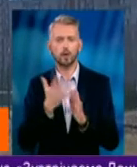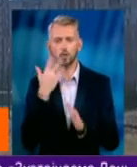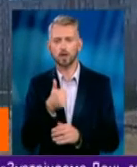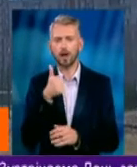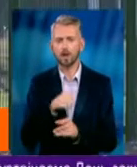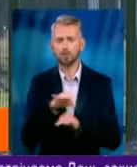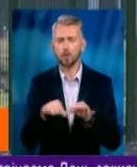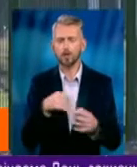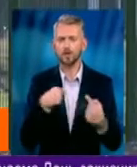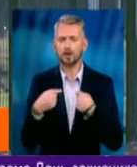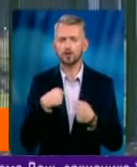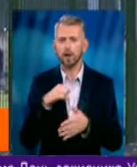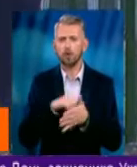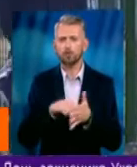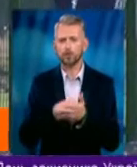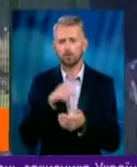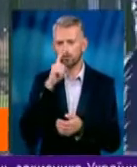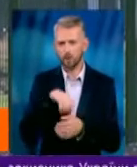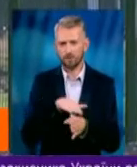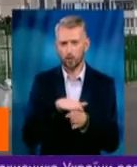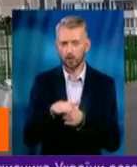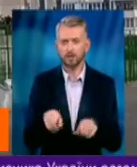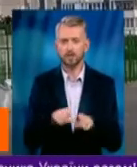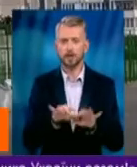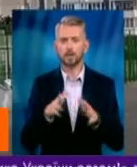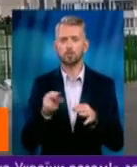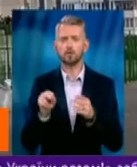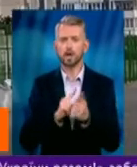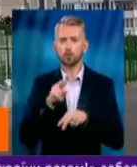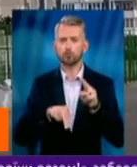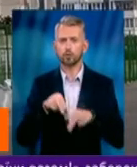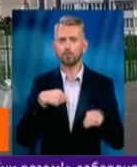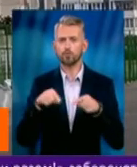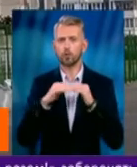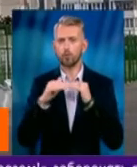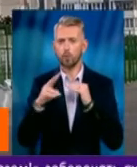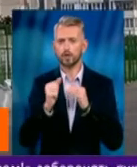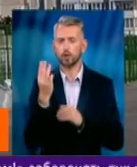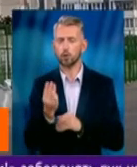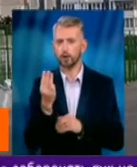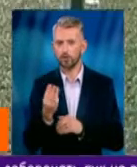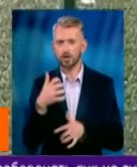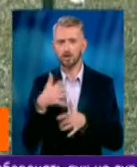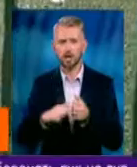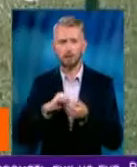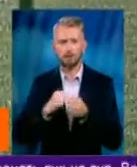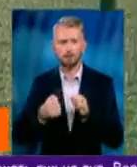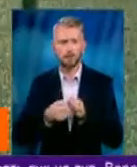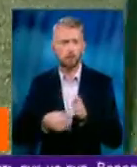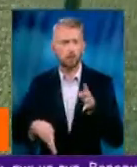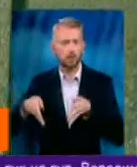проекти страждають через недобросовісне виконання. Так трапилося із реконструкцією футбольного поля на Троєщині. Серед бетонних